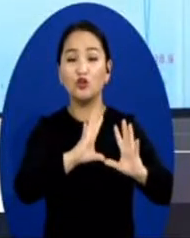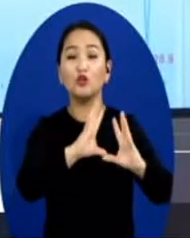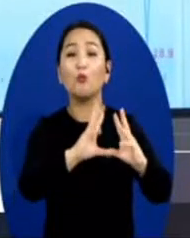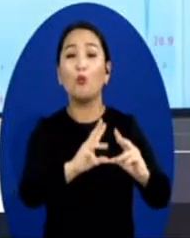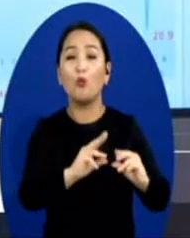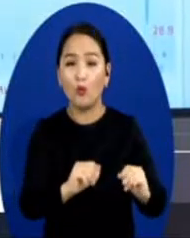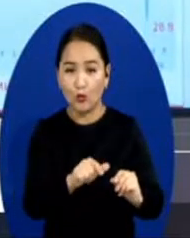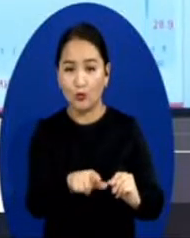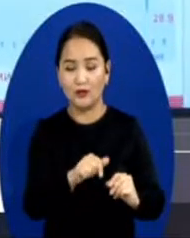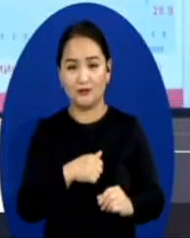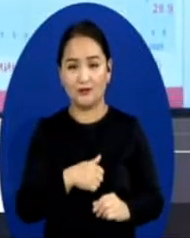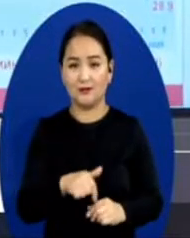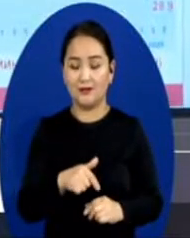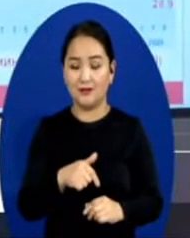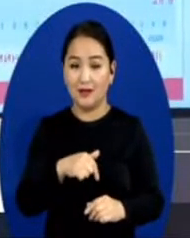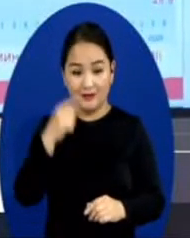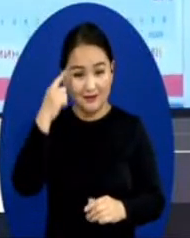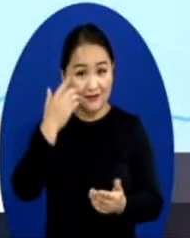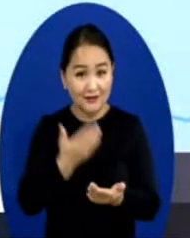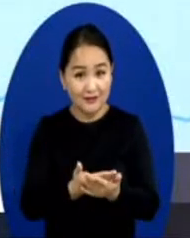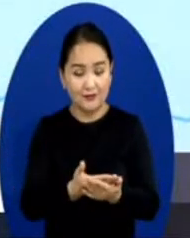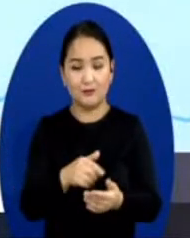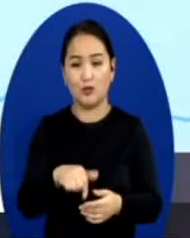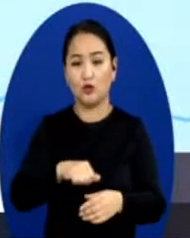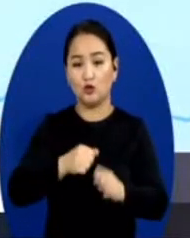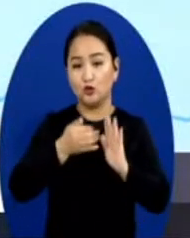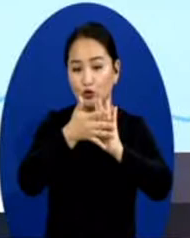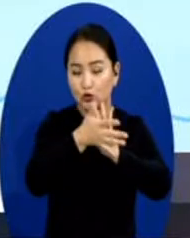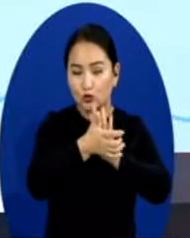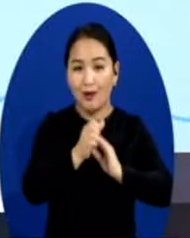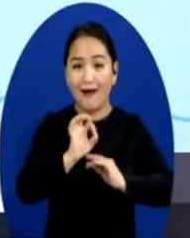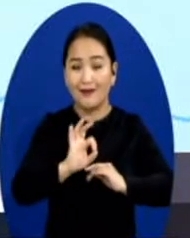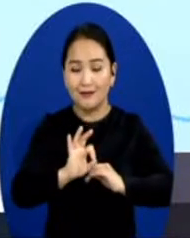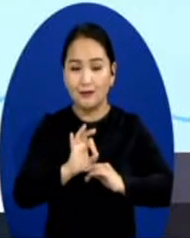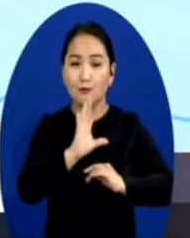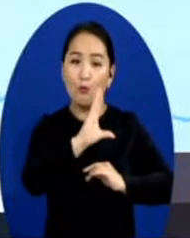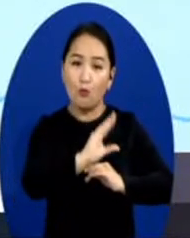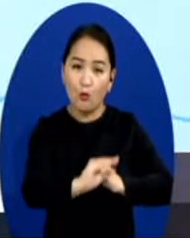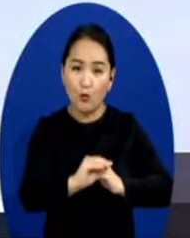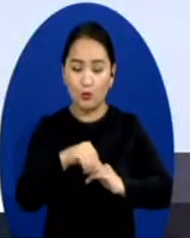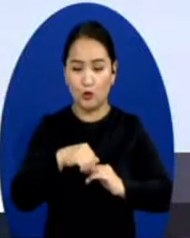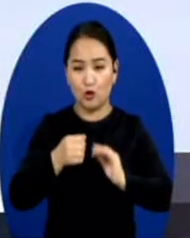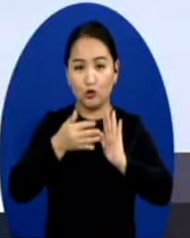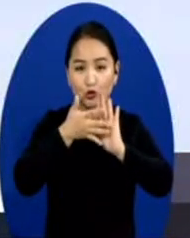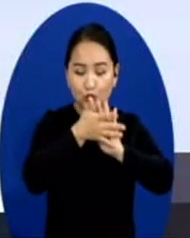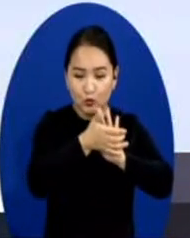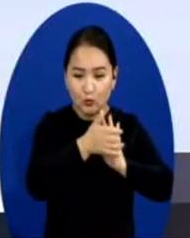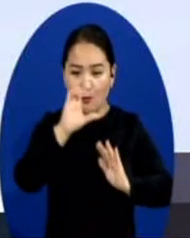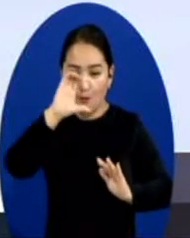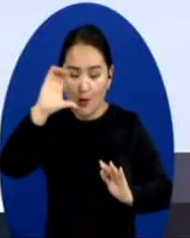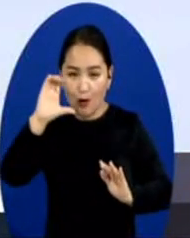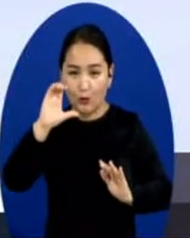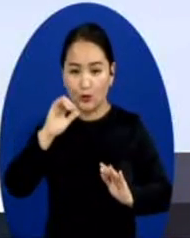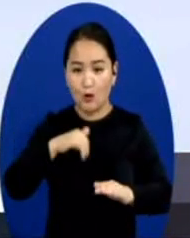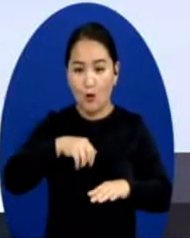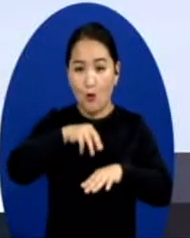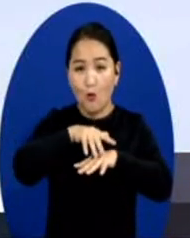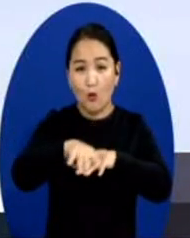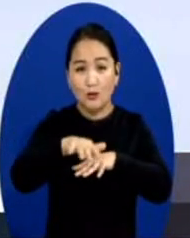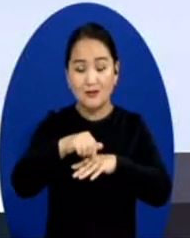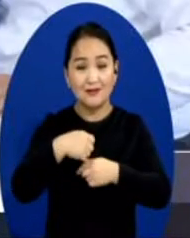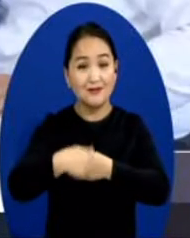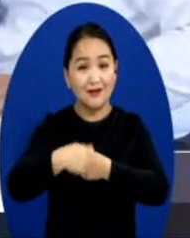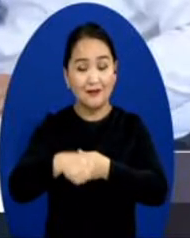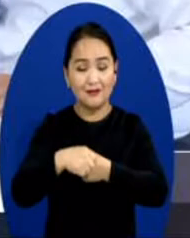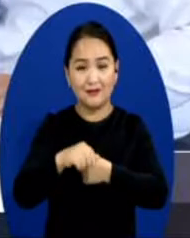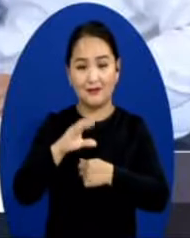ёстой сануулсан байна. За мөн төсвийн алдаглыг бууруулах төсөвт байгууллагын урсгал зардлыг нь танаж, төрийн өмчит аж ахуйн